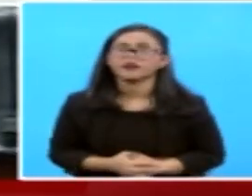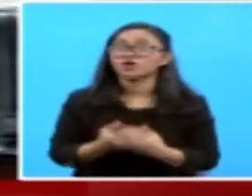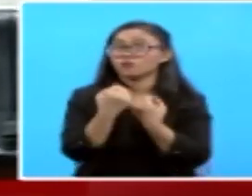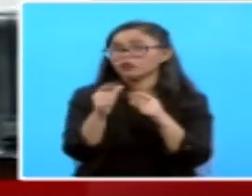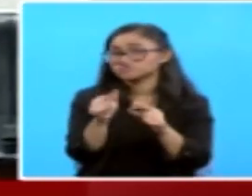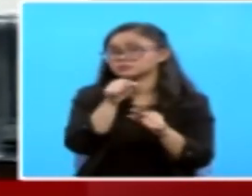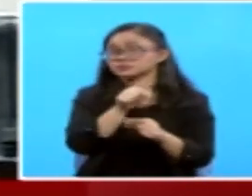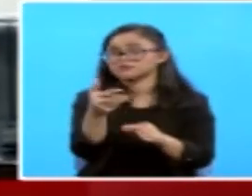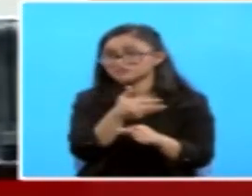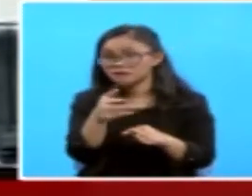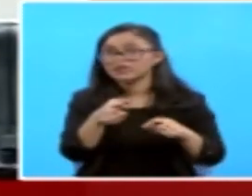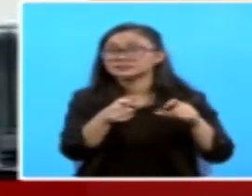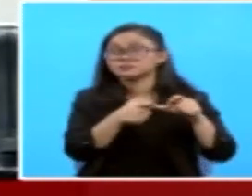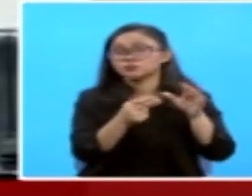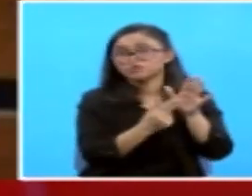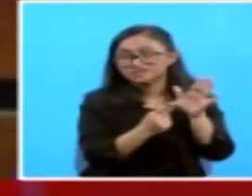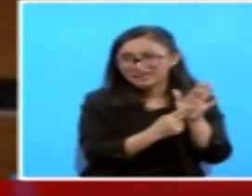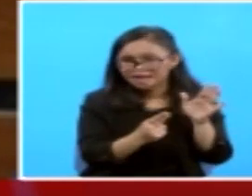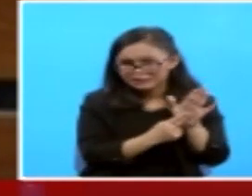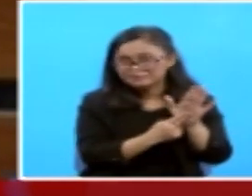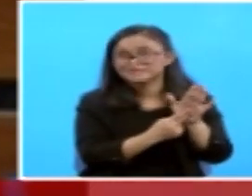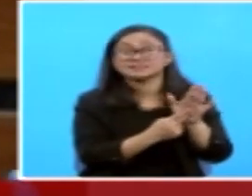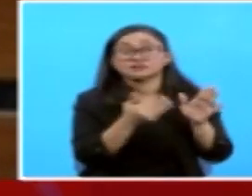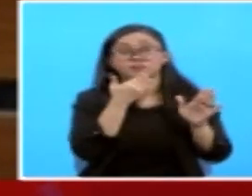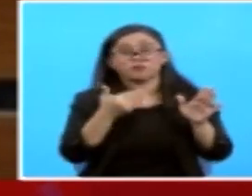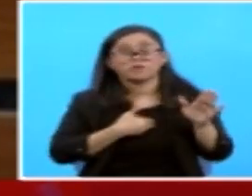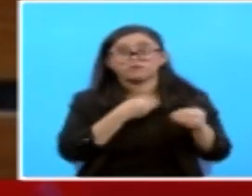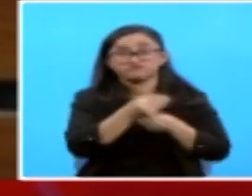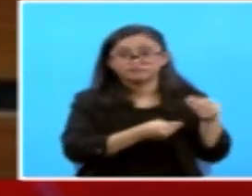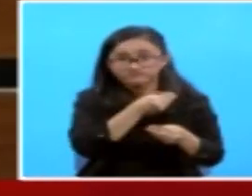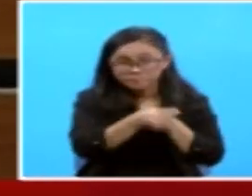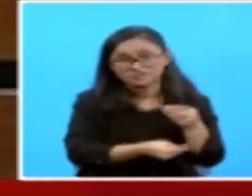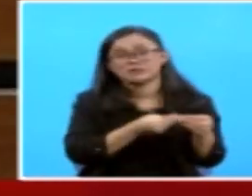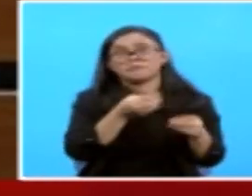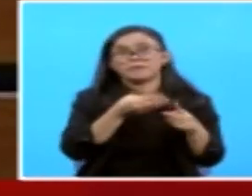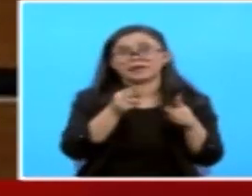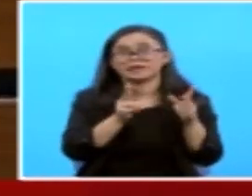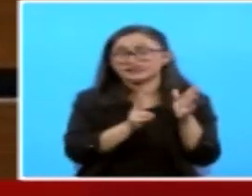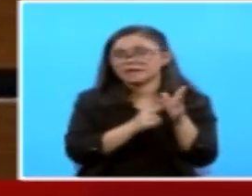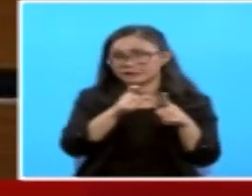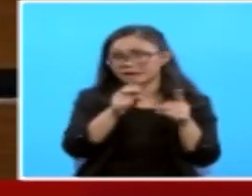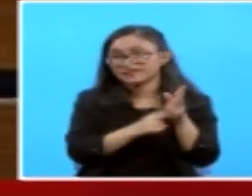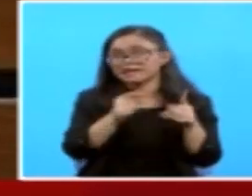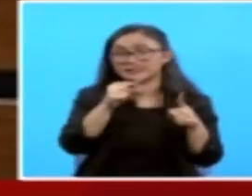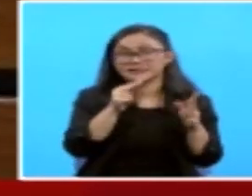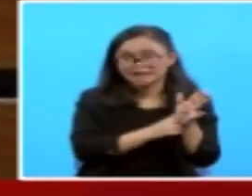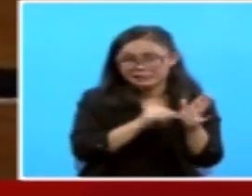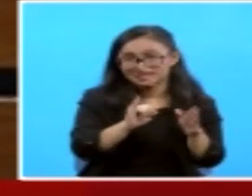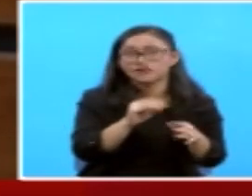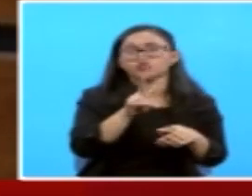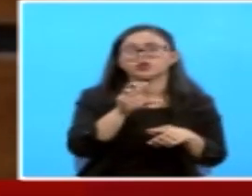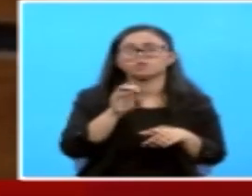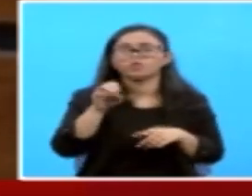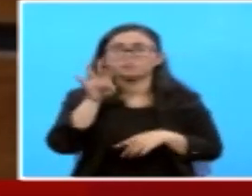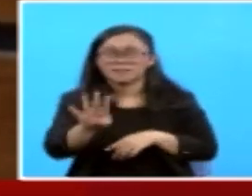lunas kepada Syamsul Nursalim selaku pemegang saham pengendali BDNI pada tahun 2004. Dan pihak